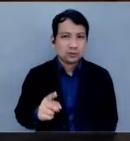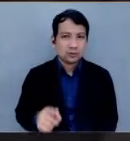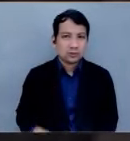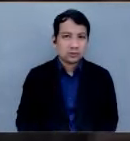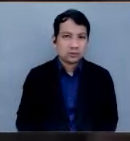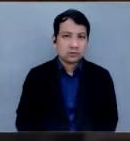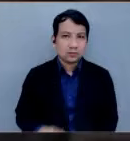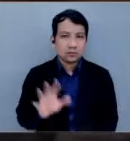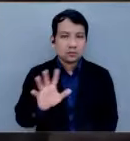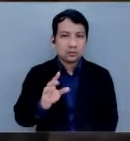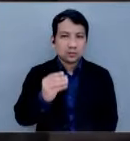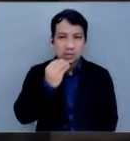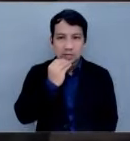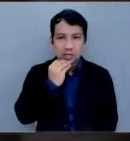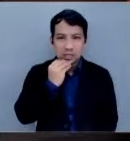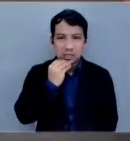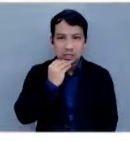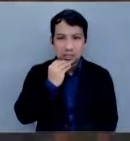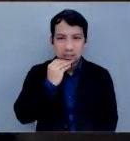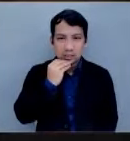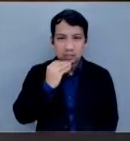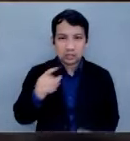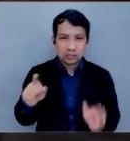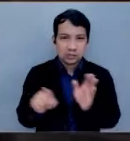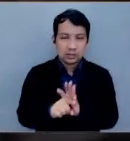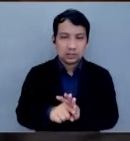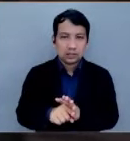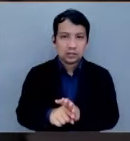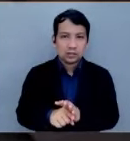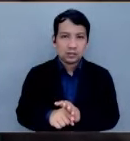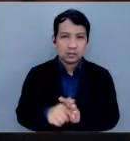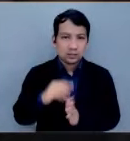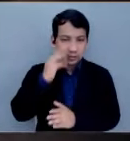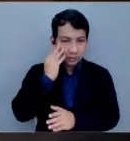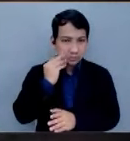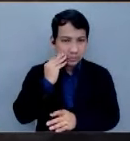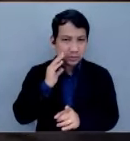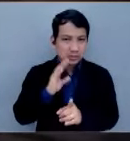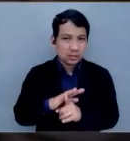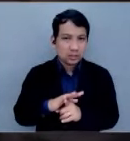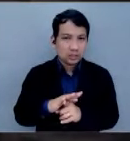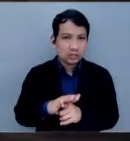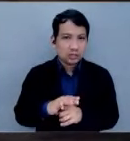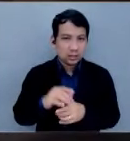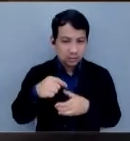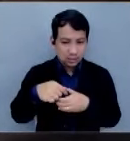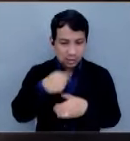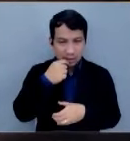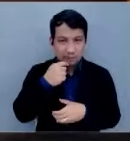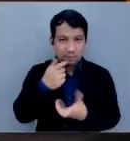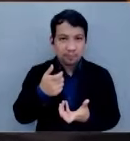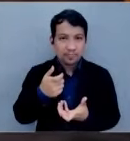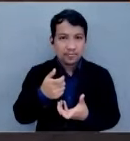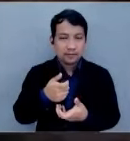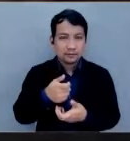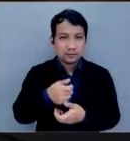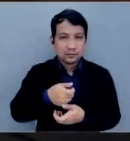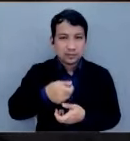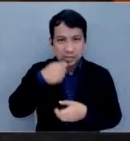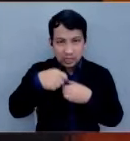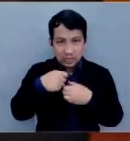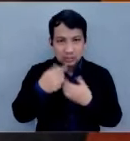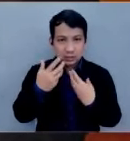Hindi na. Bawal na. Experience ko kasi, pag kumain ako ng mga malalamig, nawawala